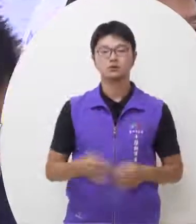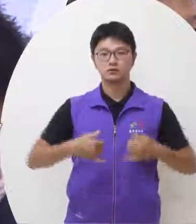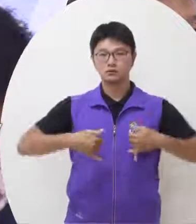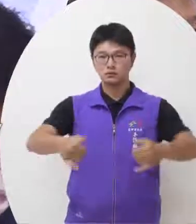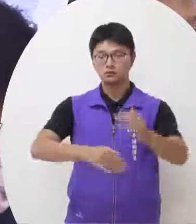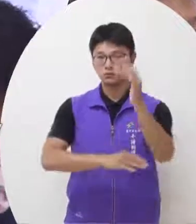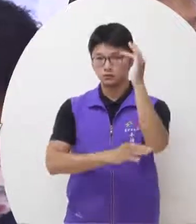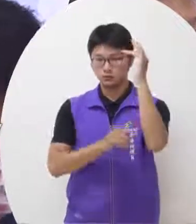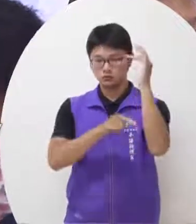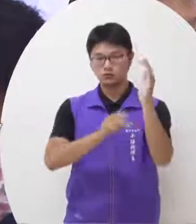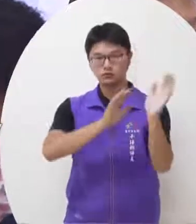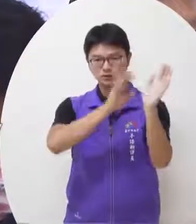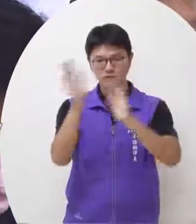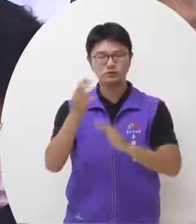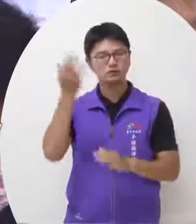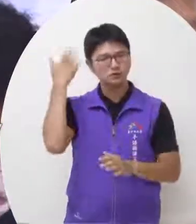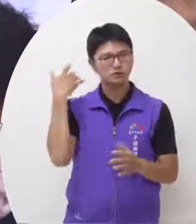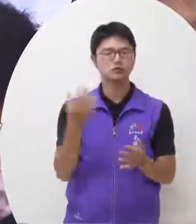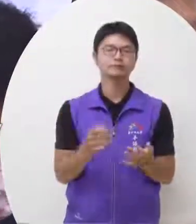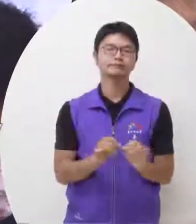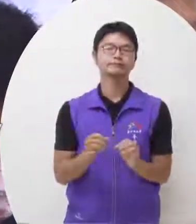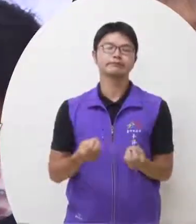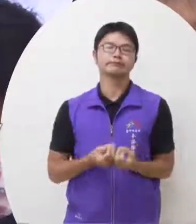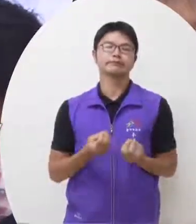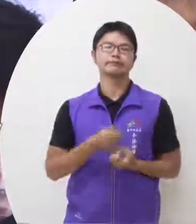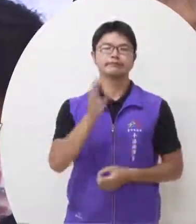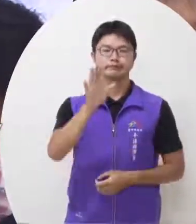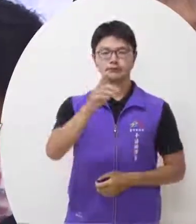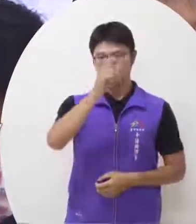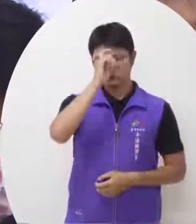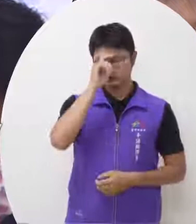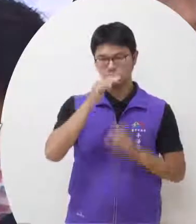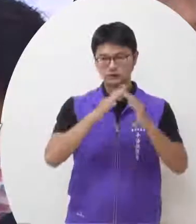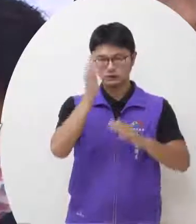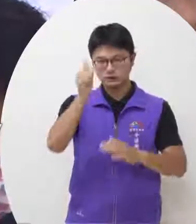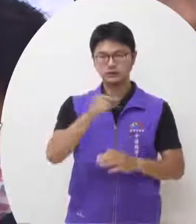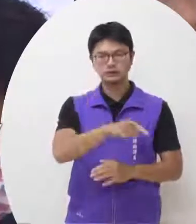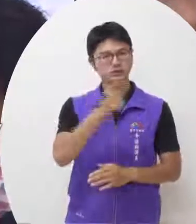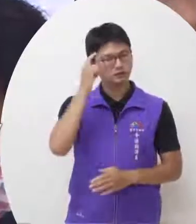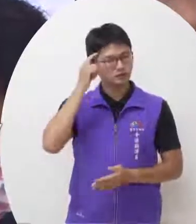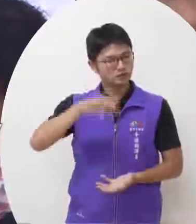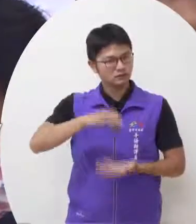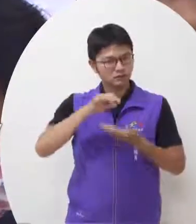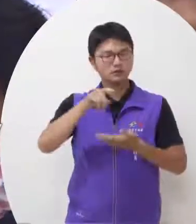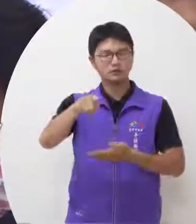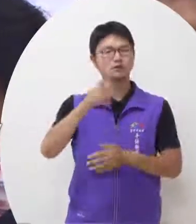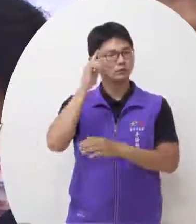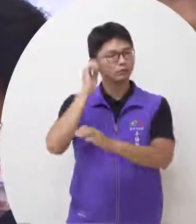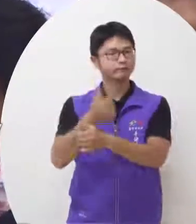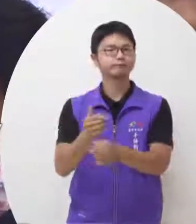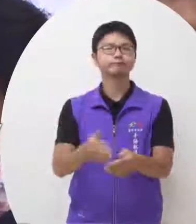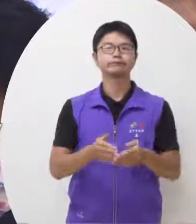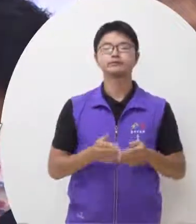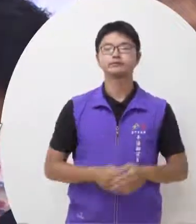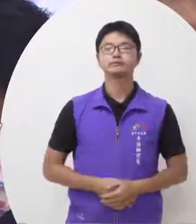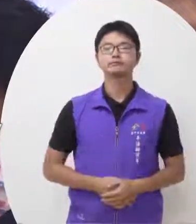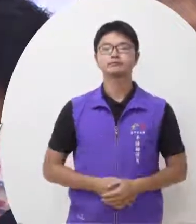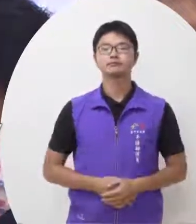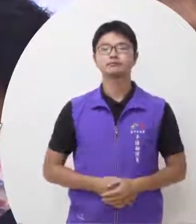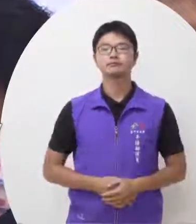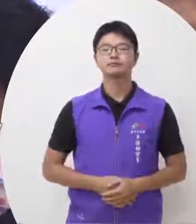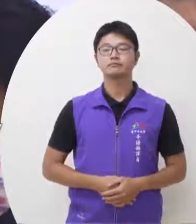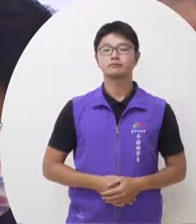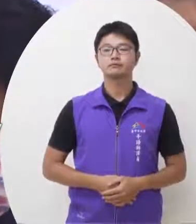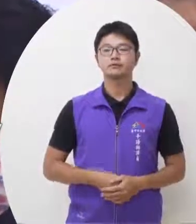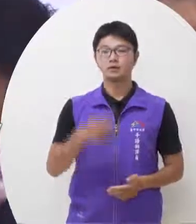多这种情形啊，请市长把这个列为那个。还有谢谢真的在这一年多的那个市府